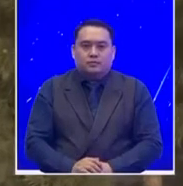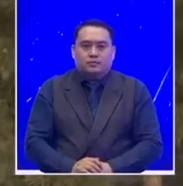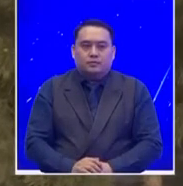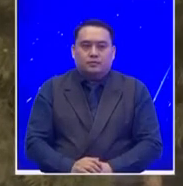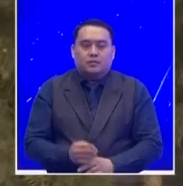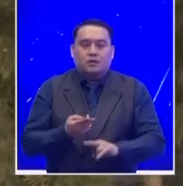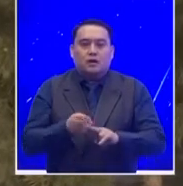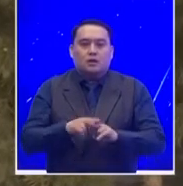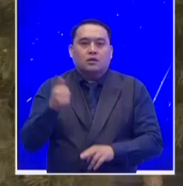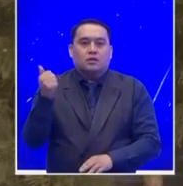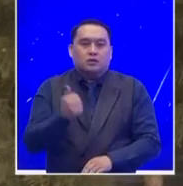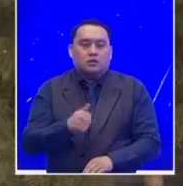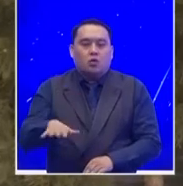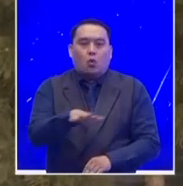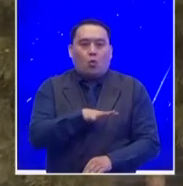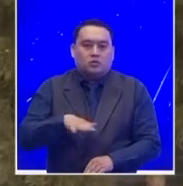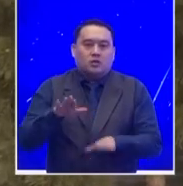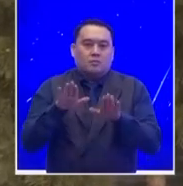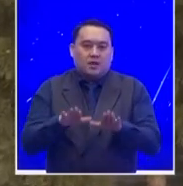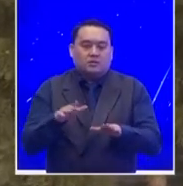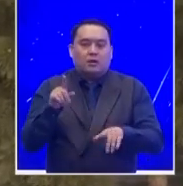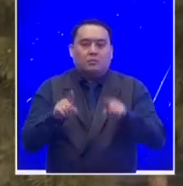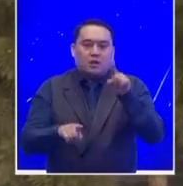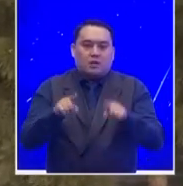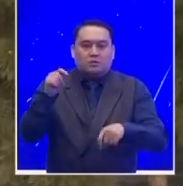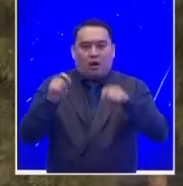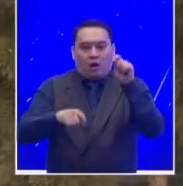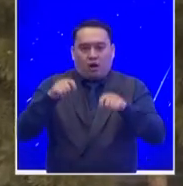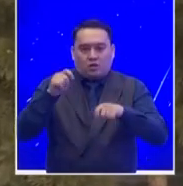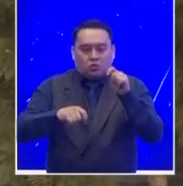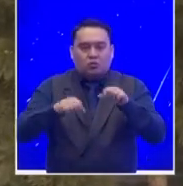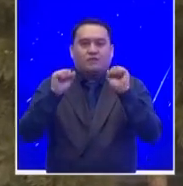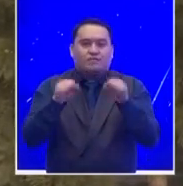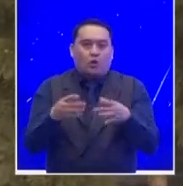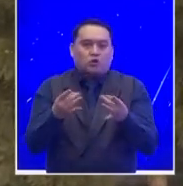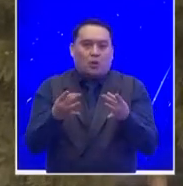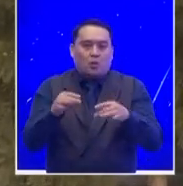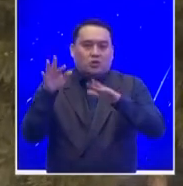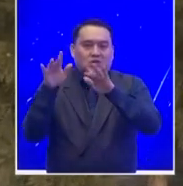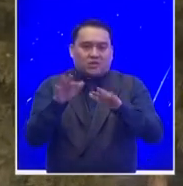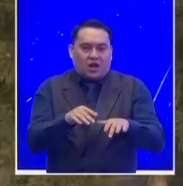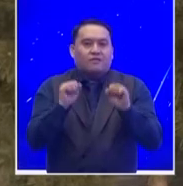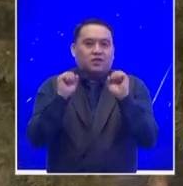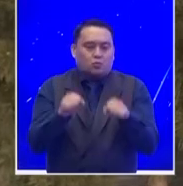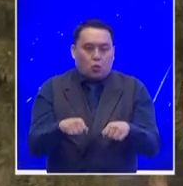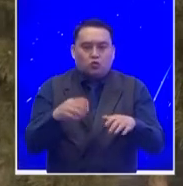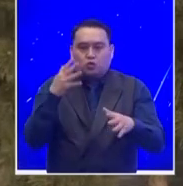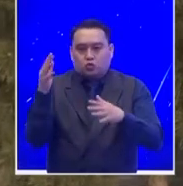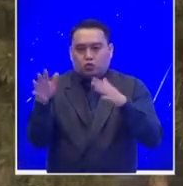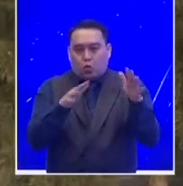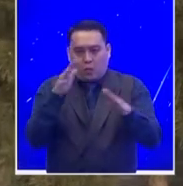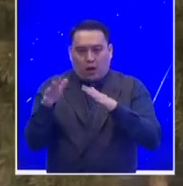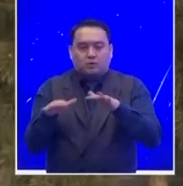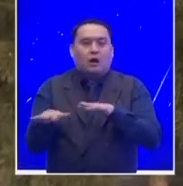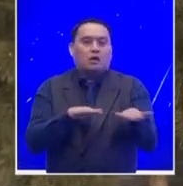этой неделе на территории области ожидаются местами осадки, это дождь, мокрый снег. Также ожидается туман, гололед.